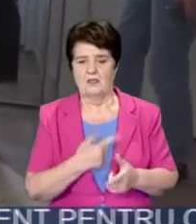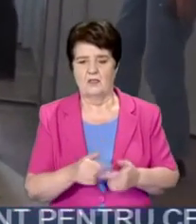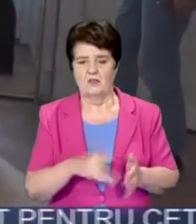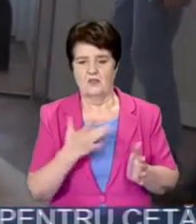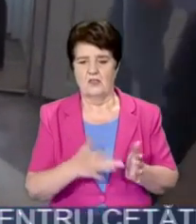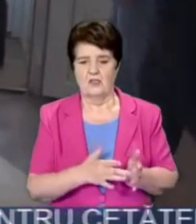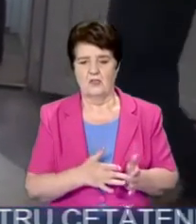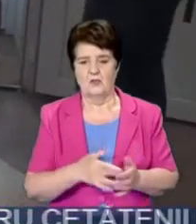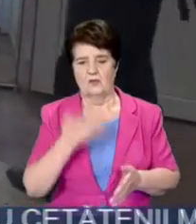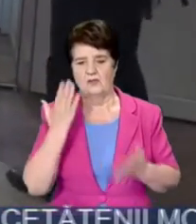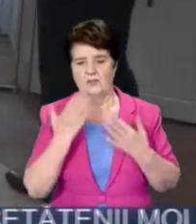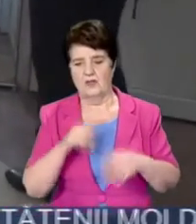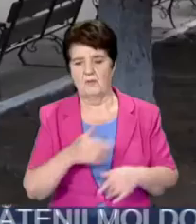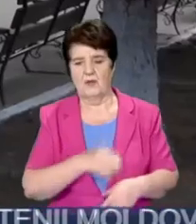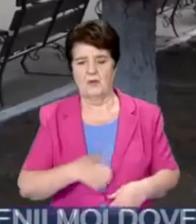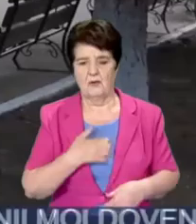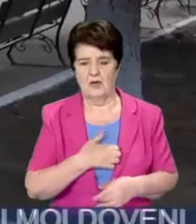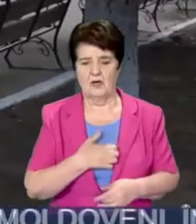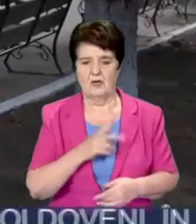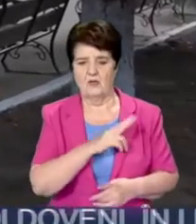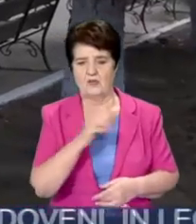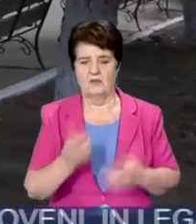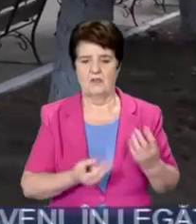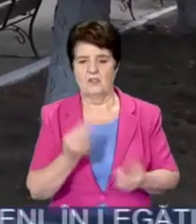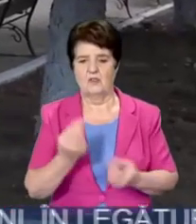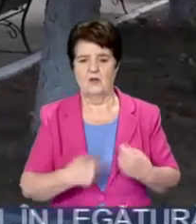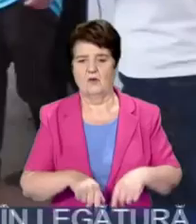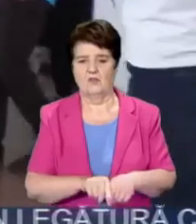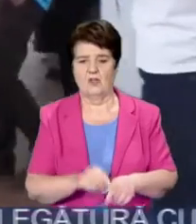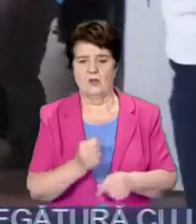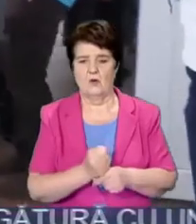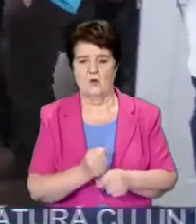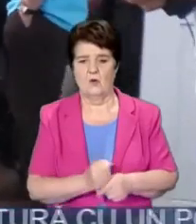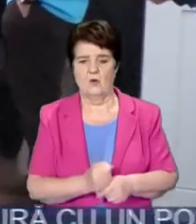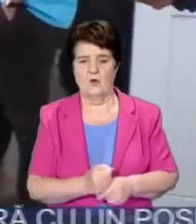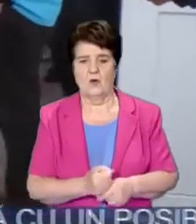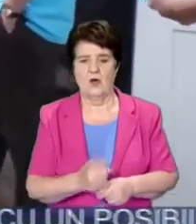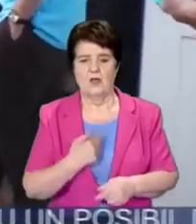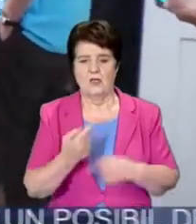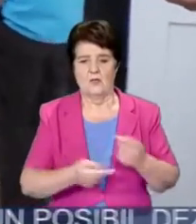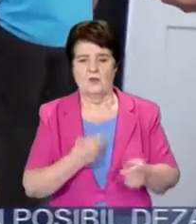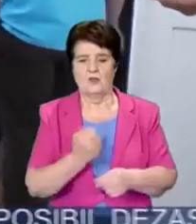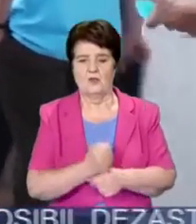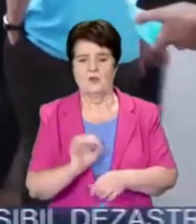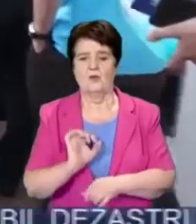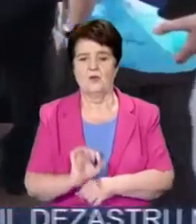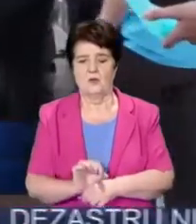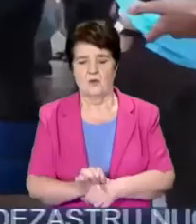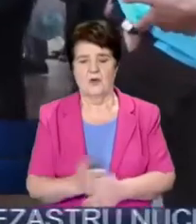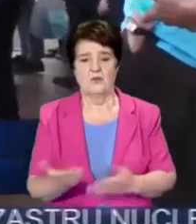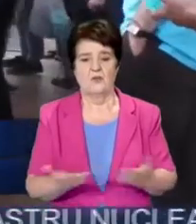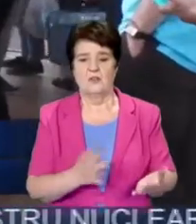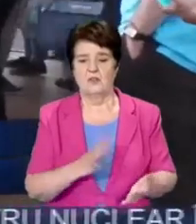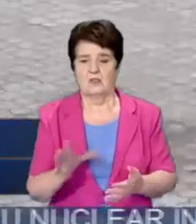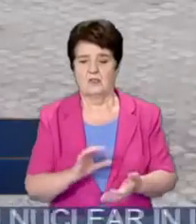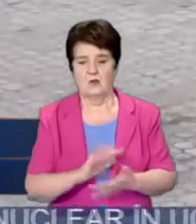de agrement în primărie. Se pare că cineva se joacă cu aceste lucruri. Totuși nu ne oprim din procesul de muncă, în orice condiții trebuie